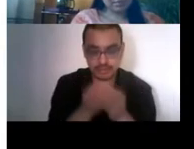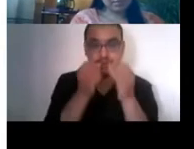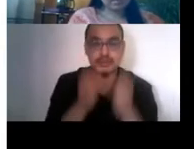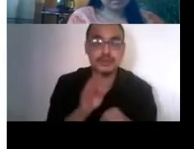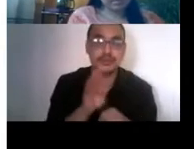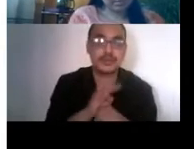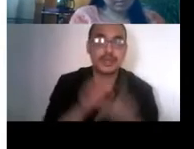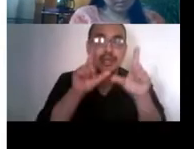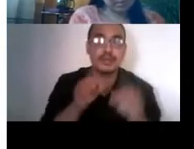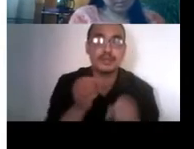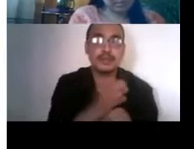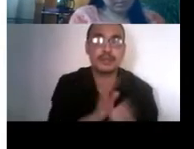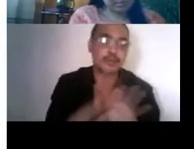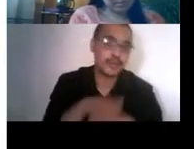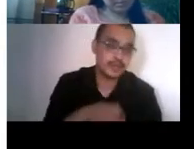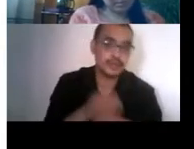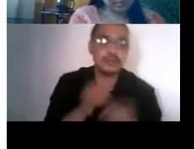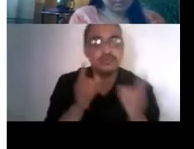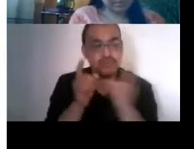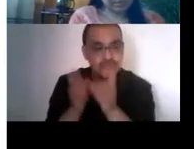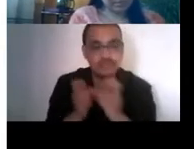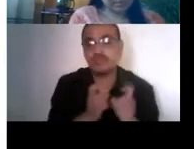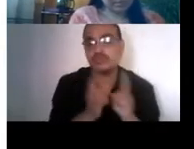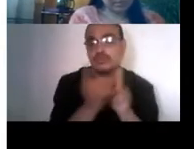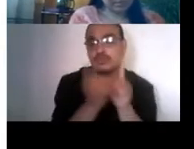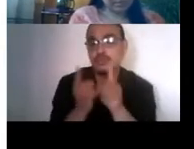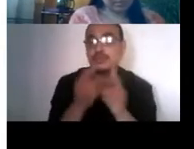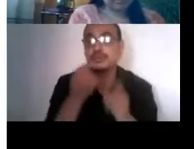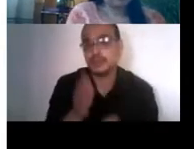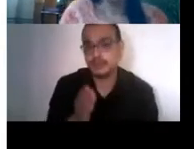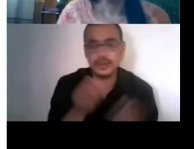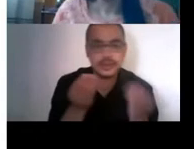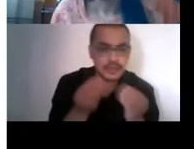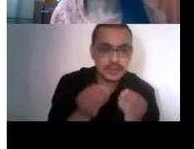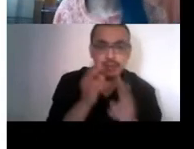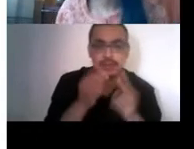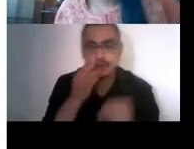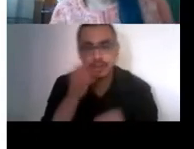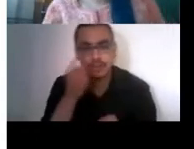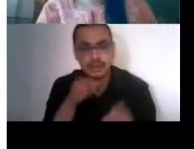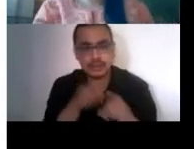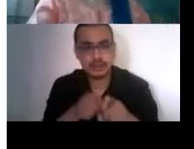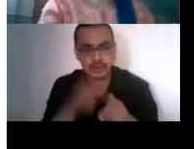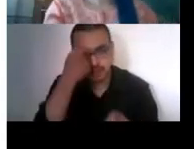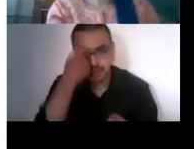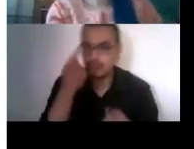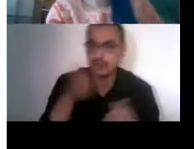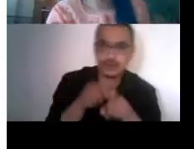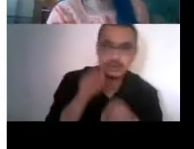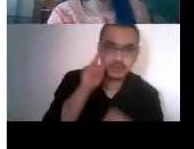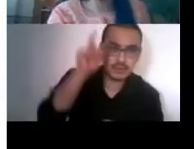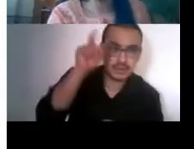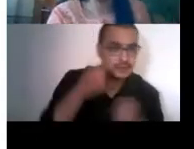अन्तर्क्रिया भइरहेको छ त्यहाँ होइन त्यसले गर्दाखेरि केही न केही कुरामा कहिले कोसँग तनाव सिर्जना भएको छ कहिले कोसँग तनाव सिर्जना भएको